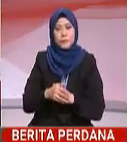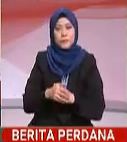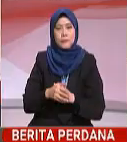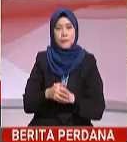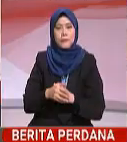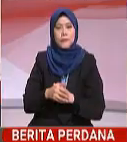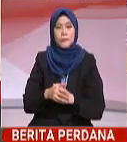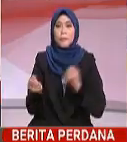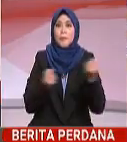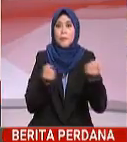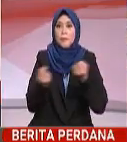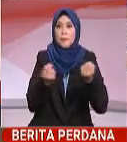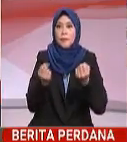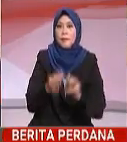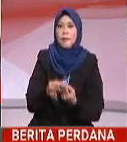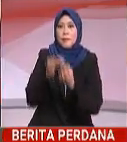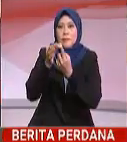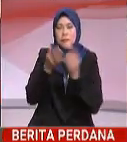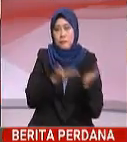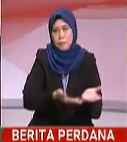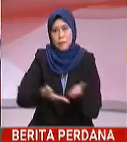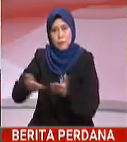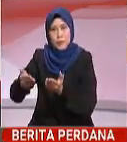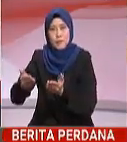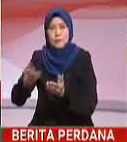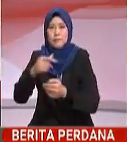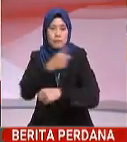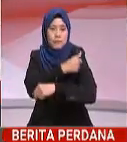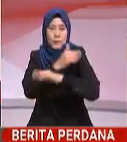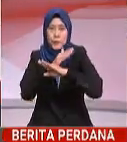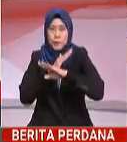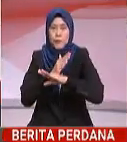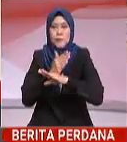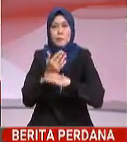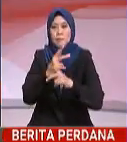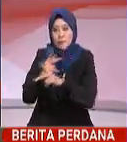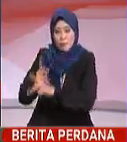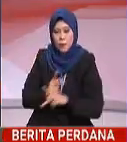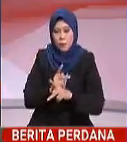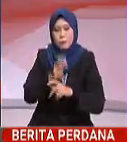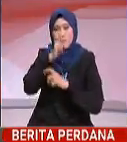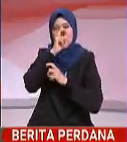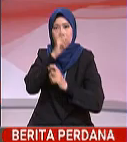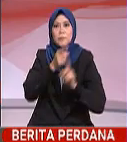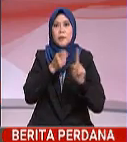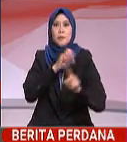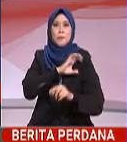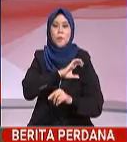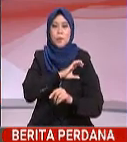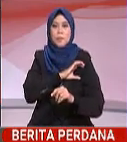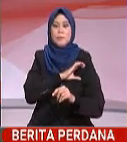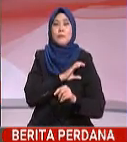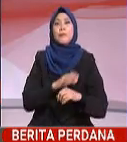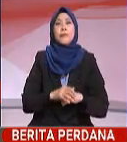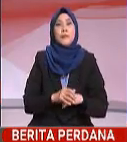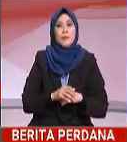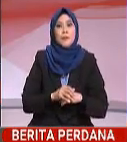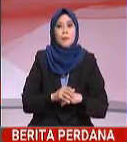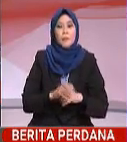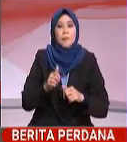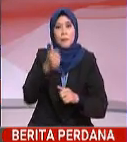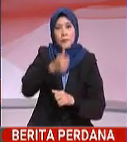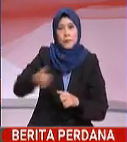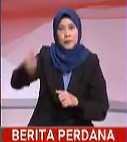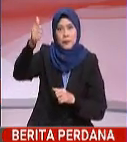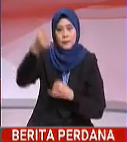berkata, kenderaan khas membawa vaksin dikawal ketat anggota polis menuju Klinik Kesihatan Bandar Gua Musang. Dalam pada itu,